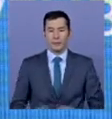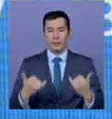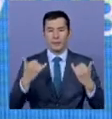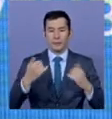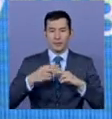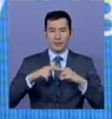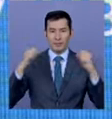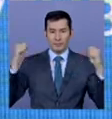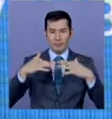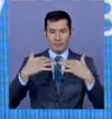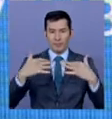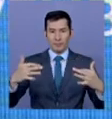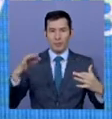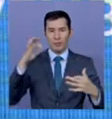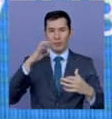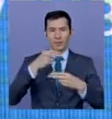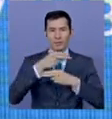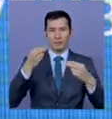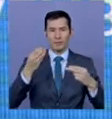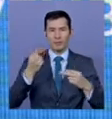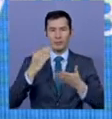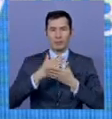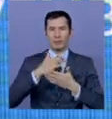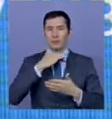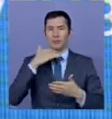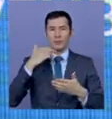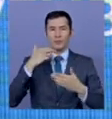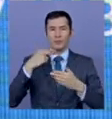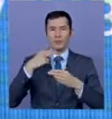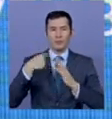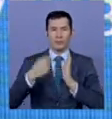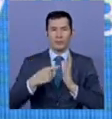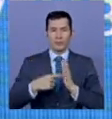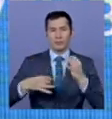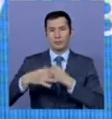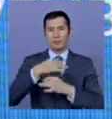конференцияда біздер қаржы жүйесінің алдында тұрған көптеген мәселелерді талқылауға мүмкіндігіміз болады.